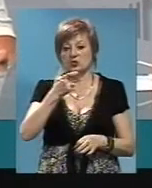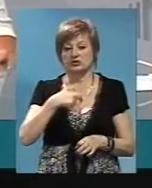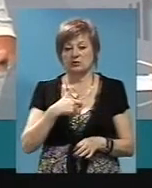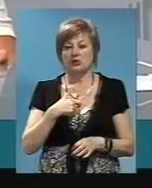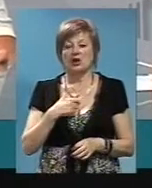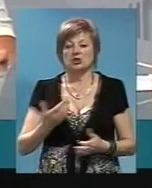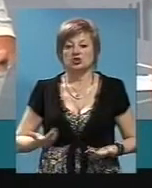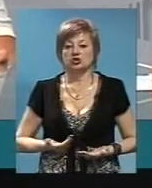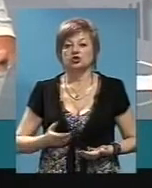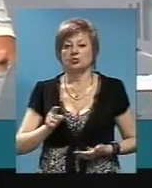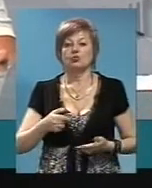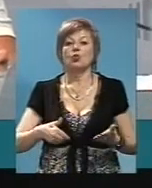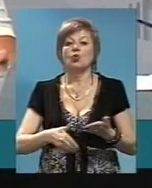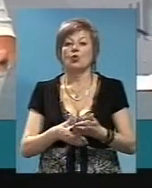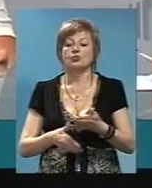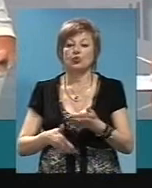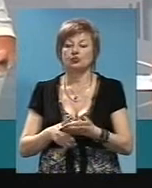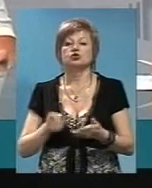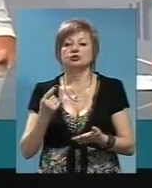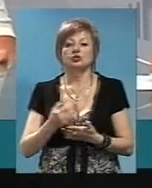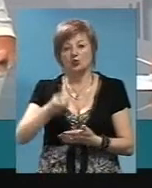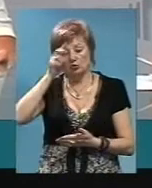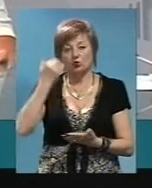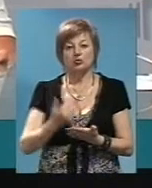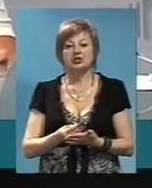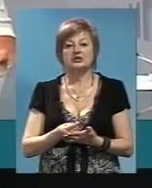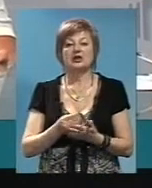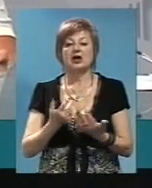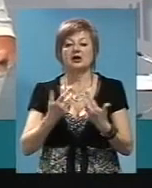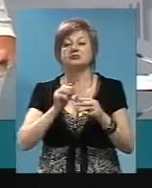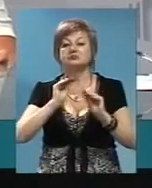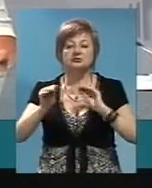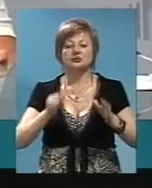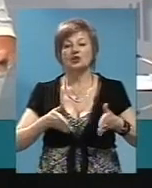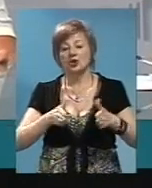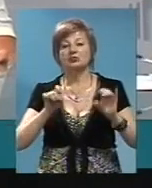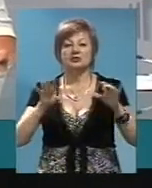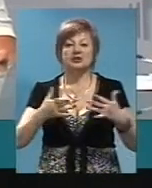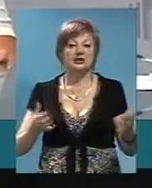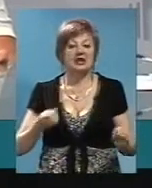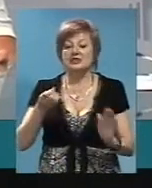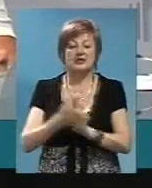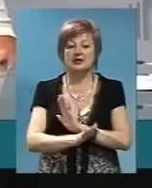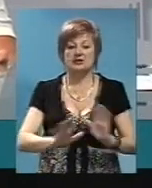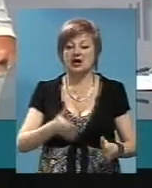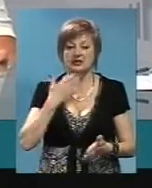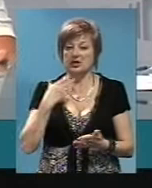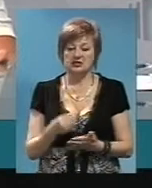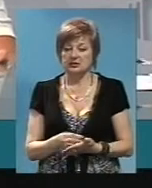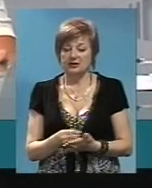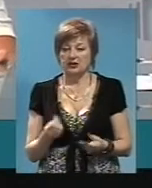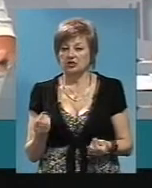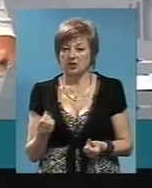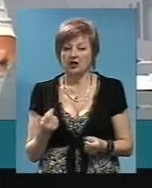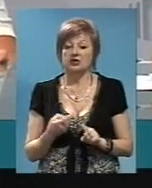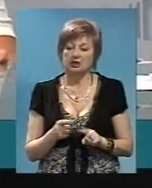рахунок субвенції з державного бюджету саме на інфраструктурний розвиток. Тобто вони туди не витрачають свої кошти і намагаються